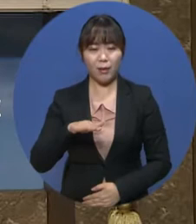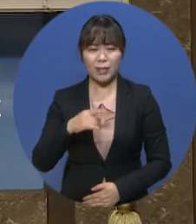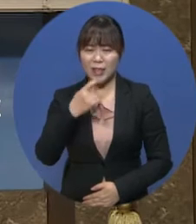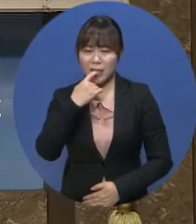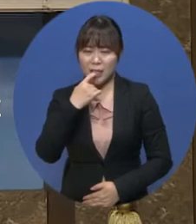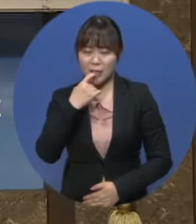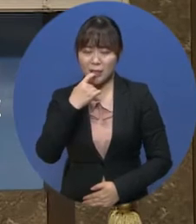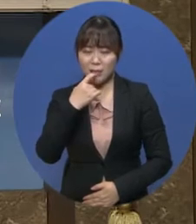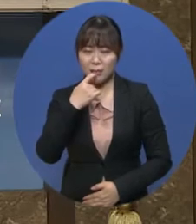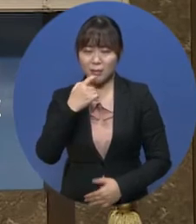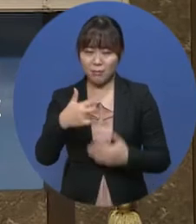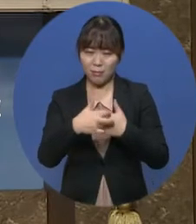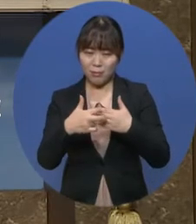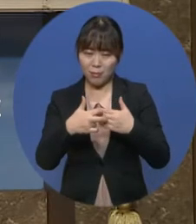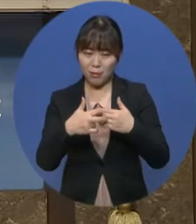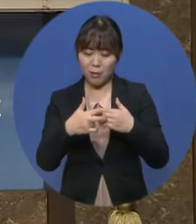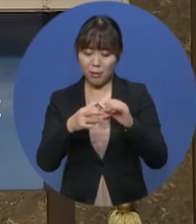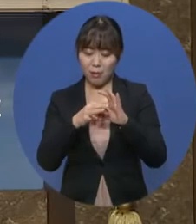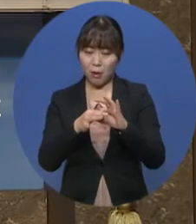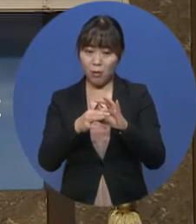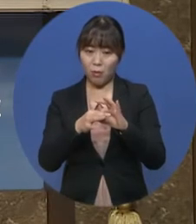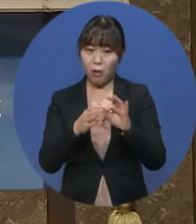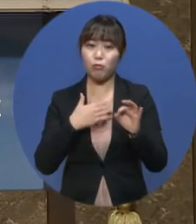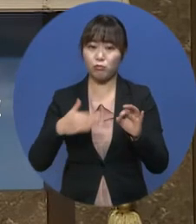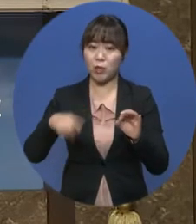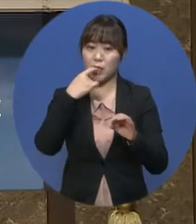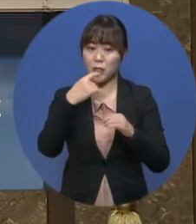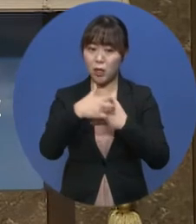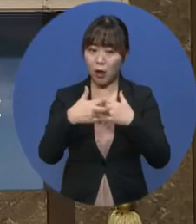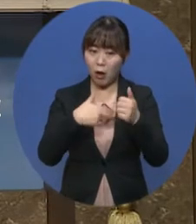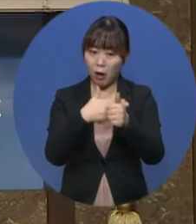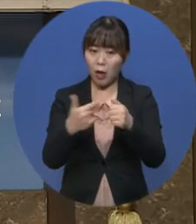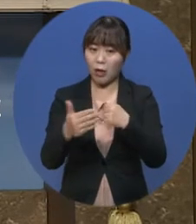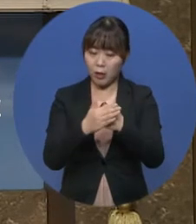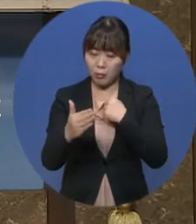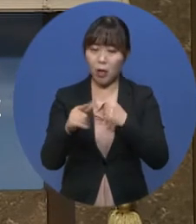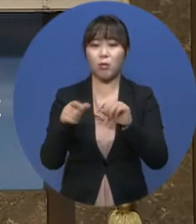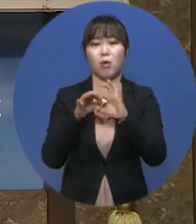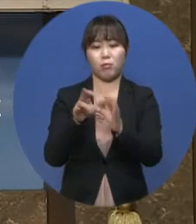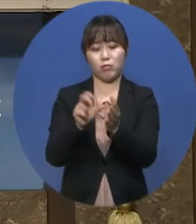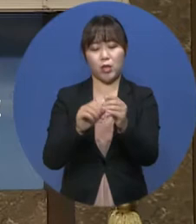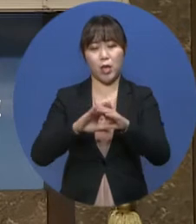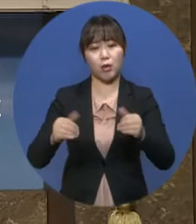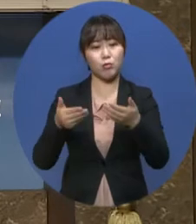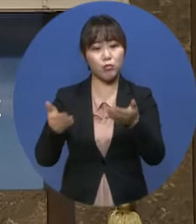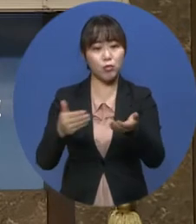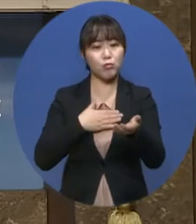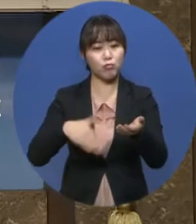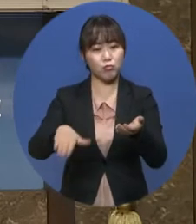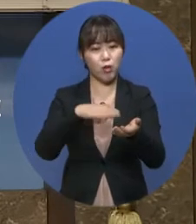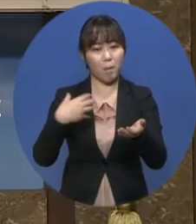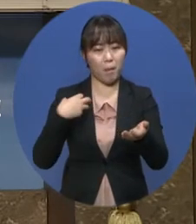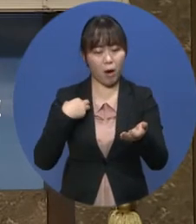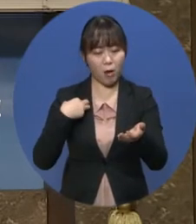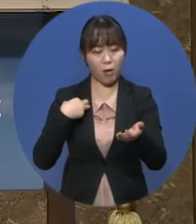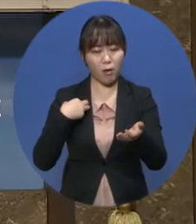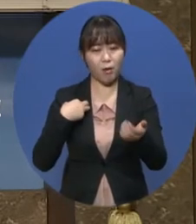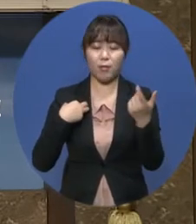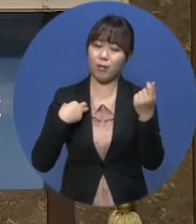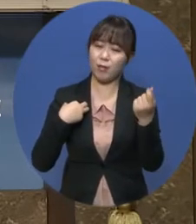치과 적인 문제 우리가 짚고 있으니까 식과 적인 문제를 해결해 주는 것이 우리가 해야 될 마땅한